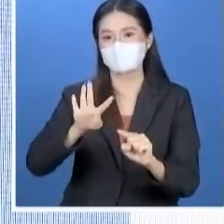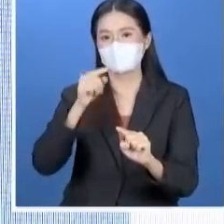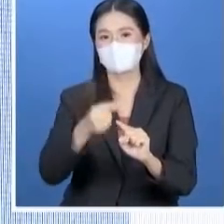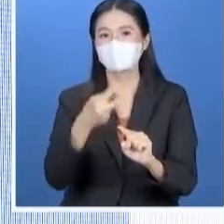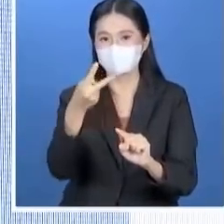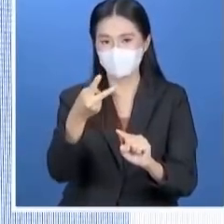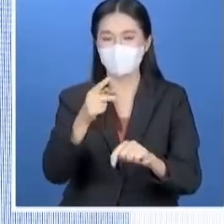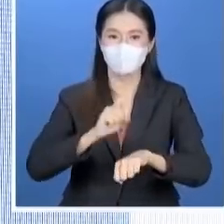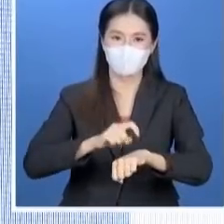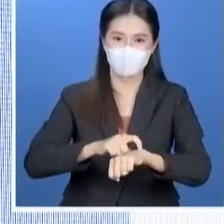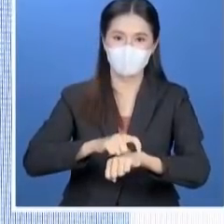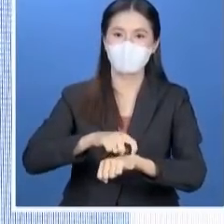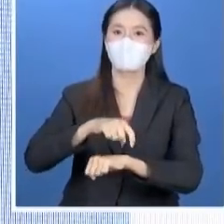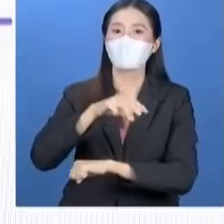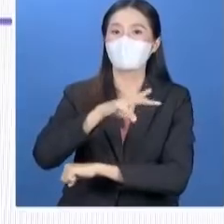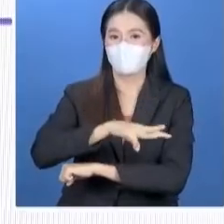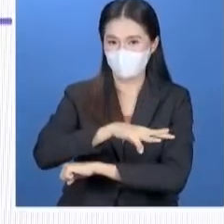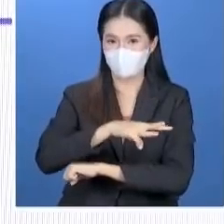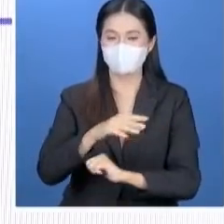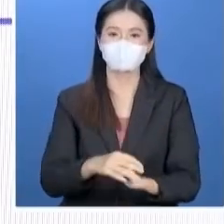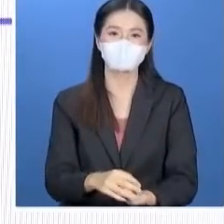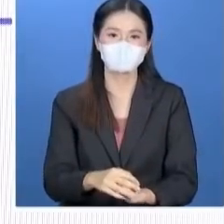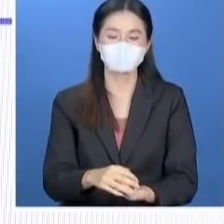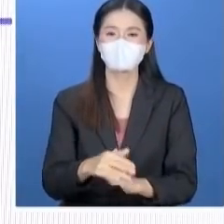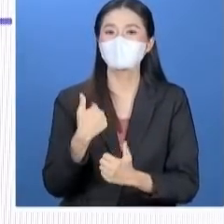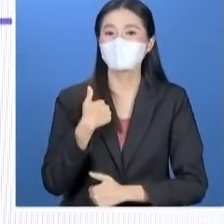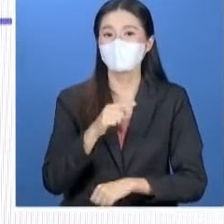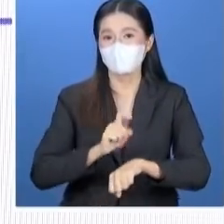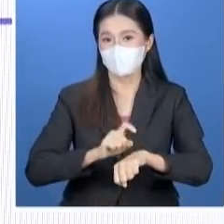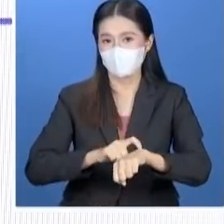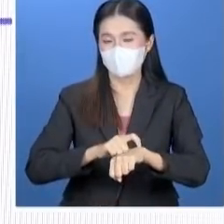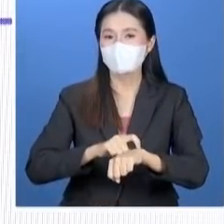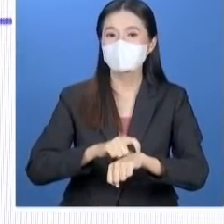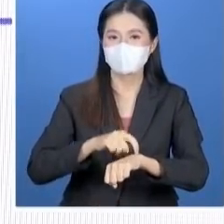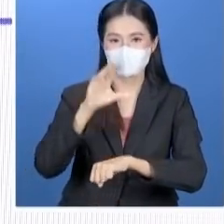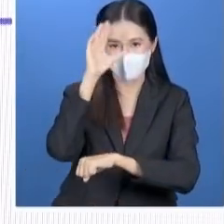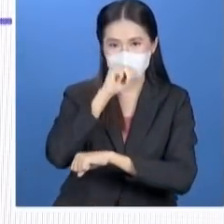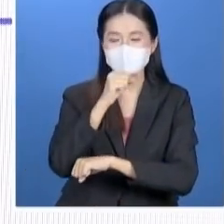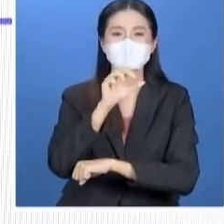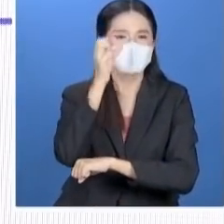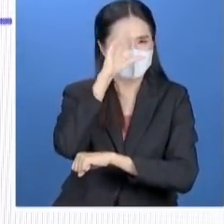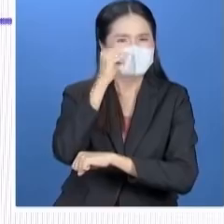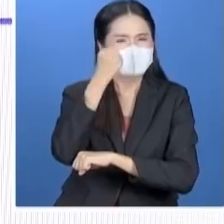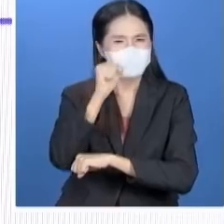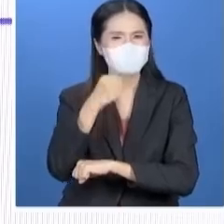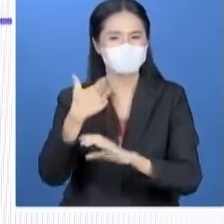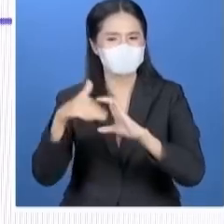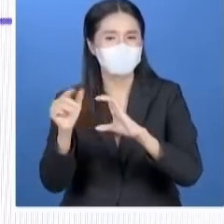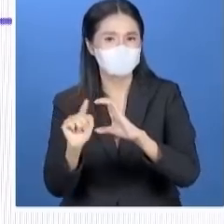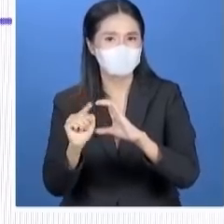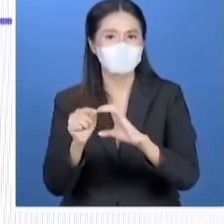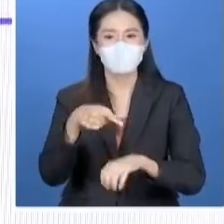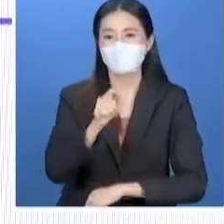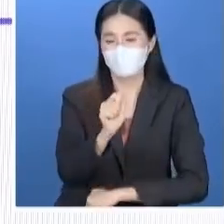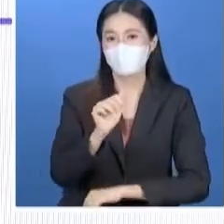24กุมภาพันธ์เวลา 16:00 นต่อมาเวลา 22:00 นกติกได้ส่งข้อความหาคุณแตงโมโดยคีย์เวิร์ดคือน